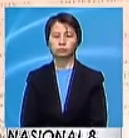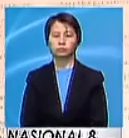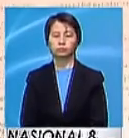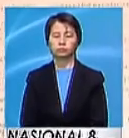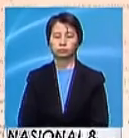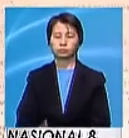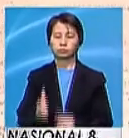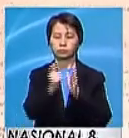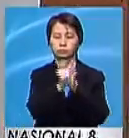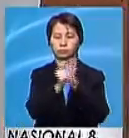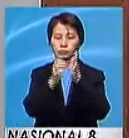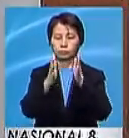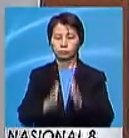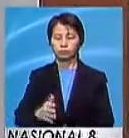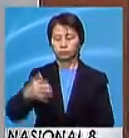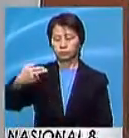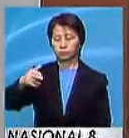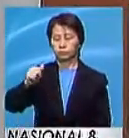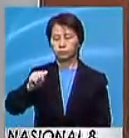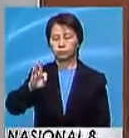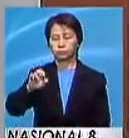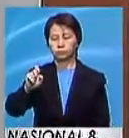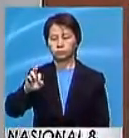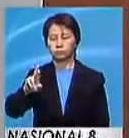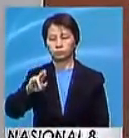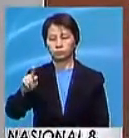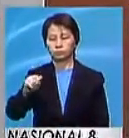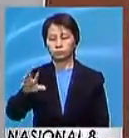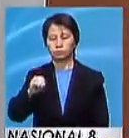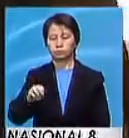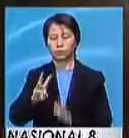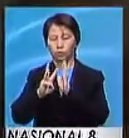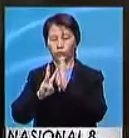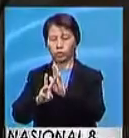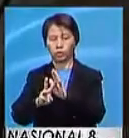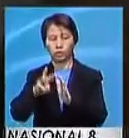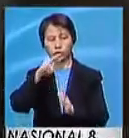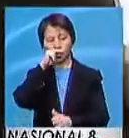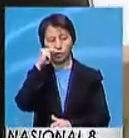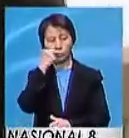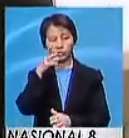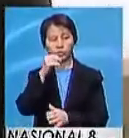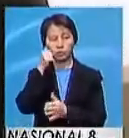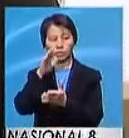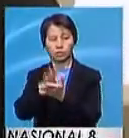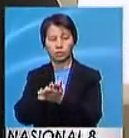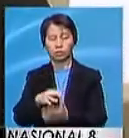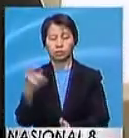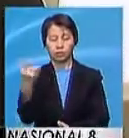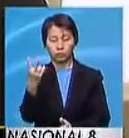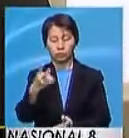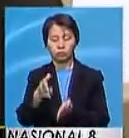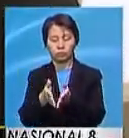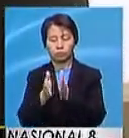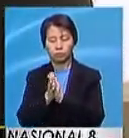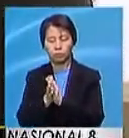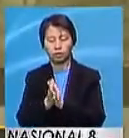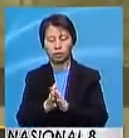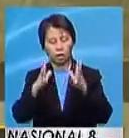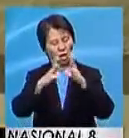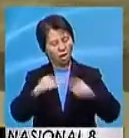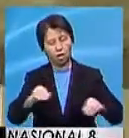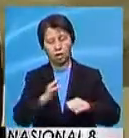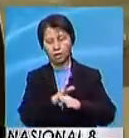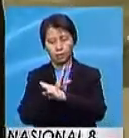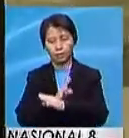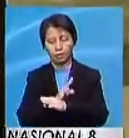Peguam Datuk Muhammad Hafarizam Harun yang mewakili Datuk Seri Najib dan isteri berkata, kedua-dua anak guamnya memohon memadamkan